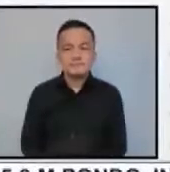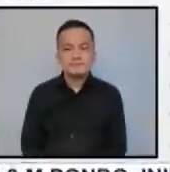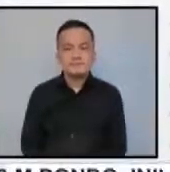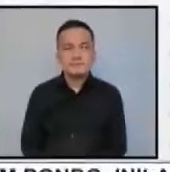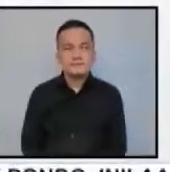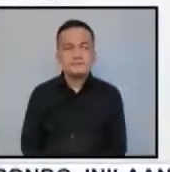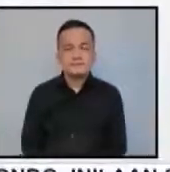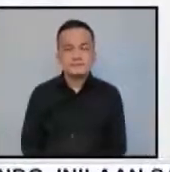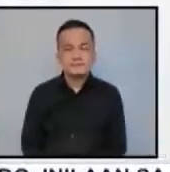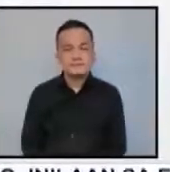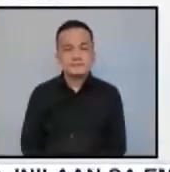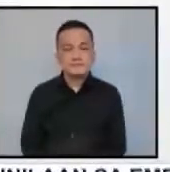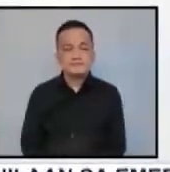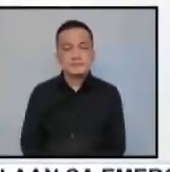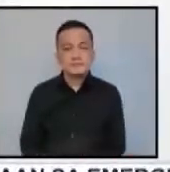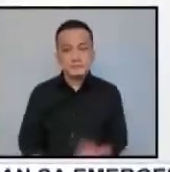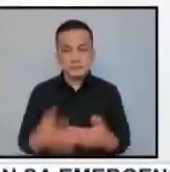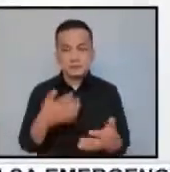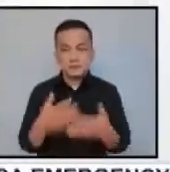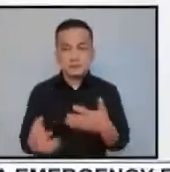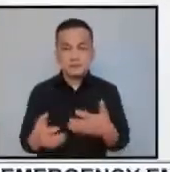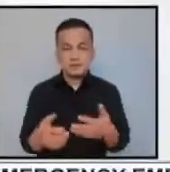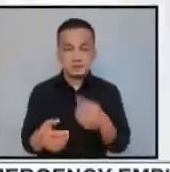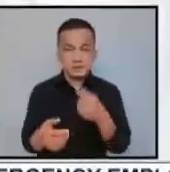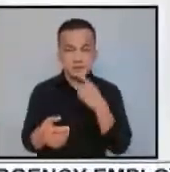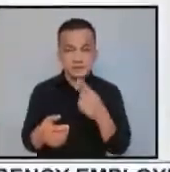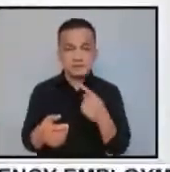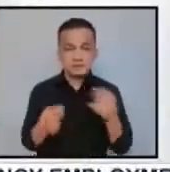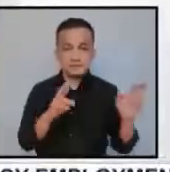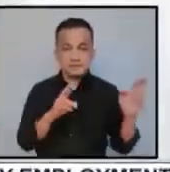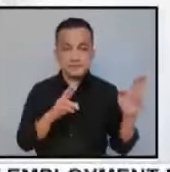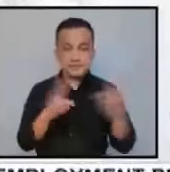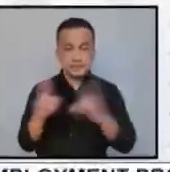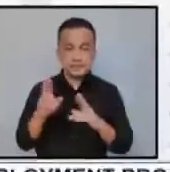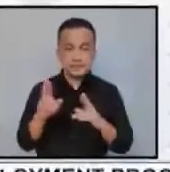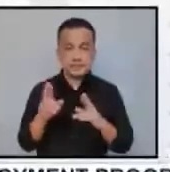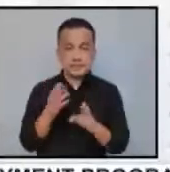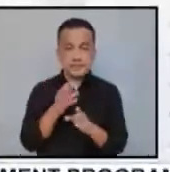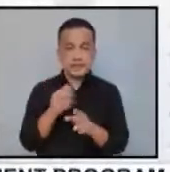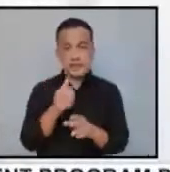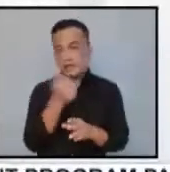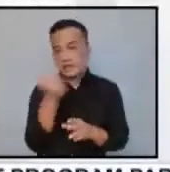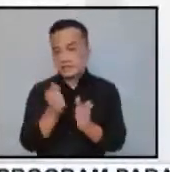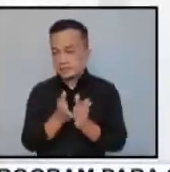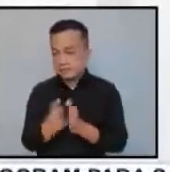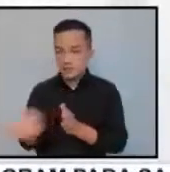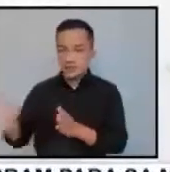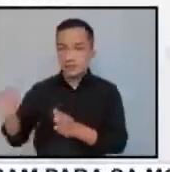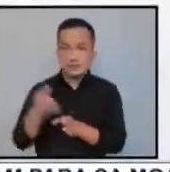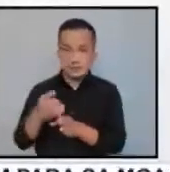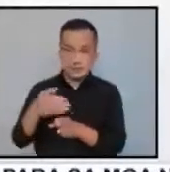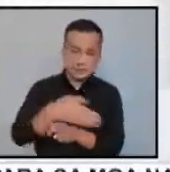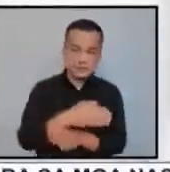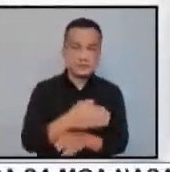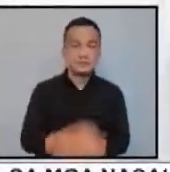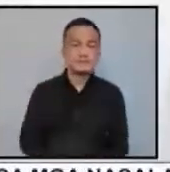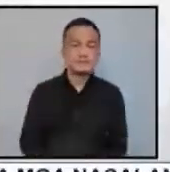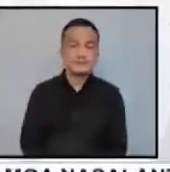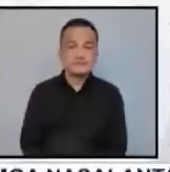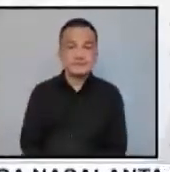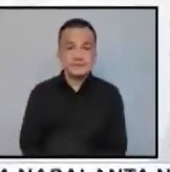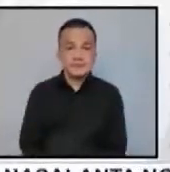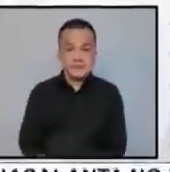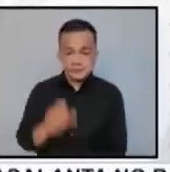Dayan, gayon pa man nakahanda ang mga alternatibong ruta para sa mga maapektuhang motorista. Ang mga PUJs